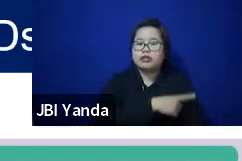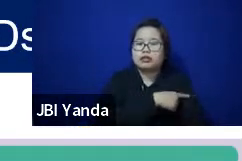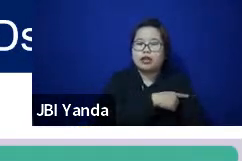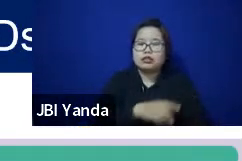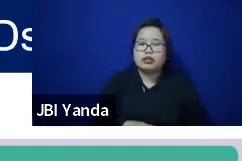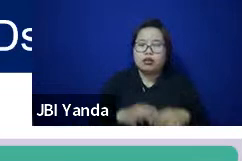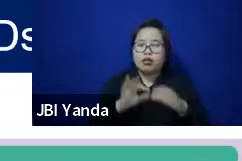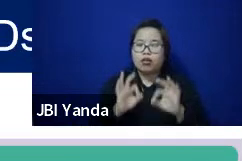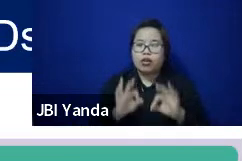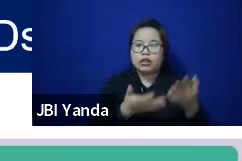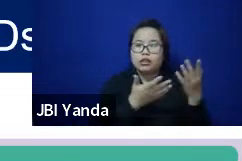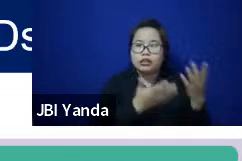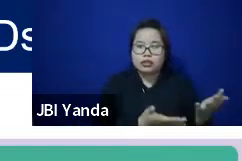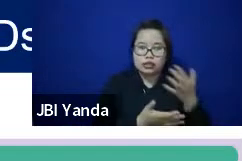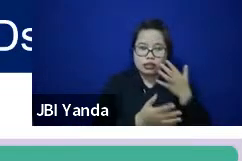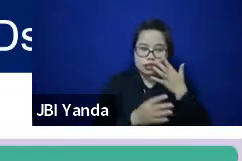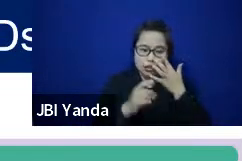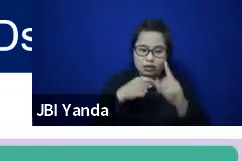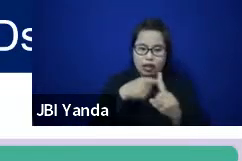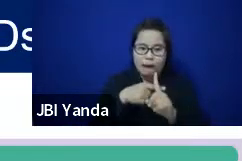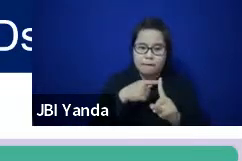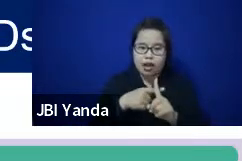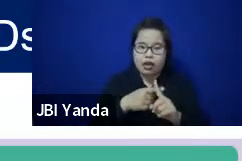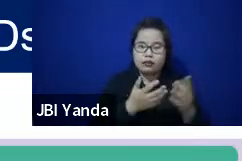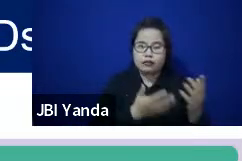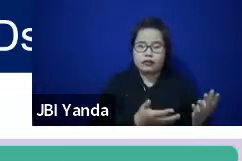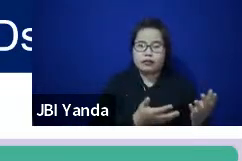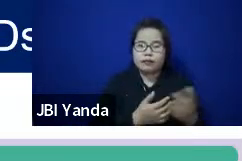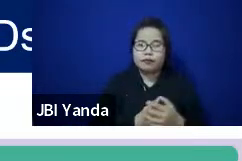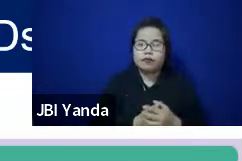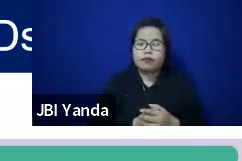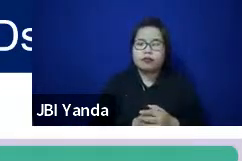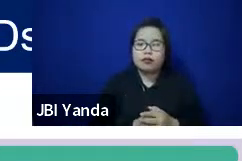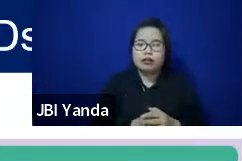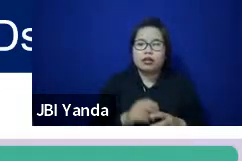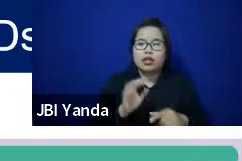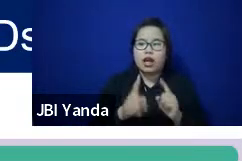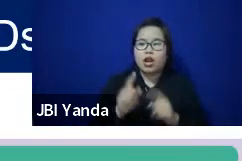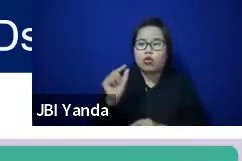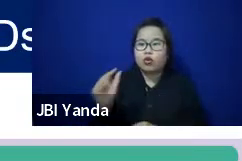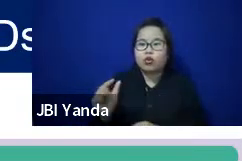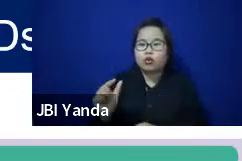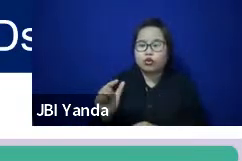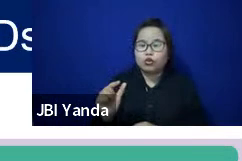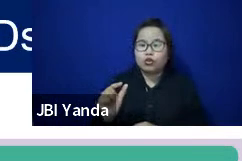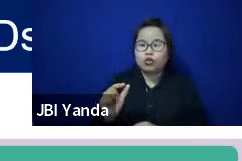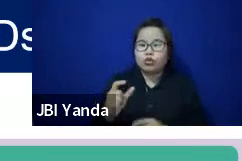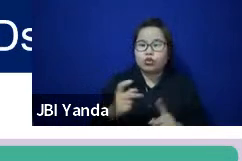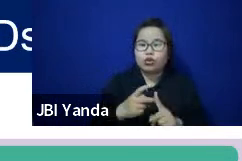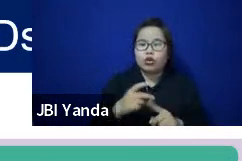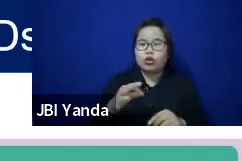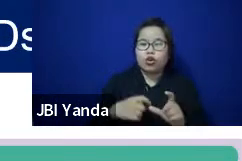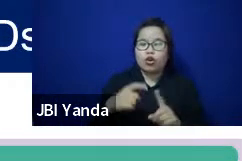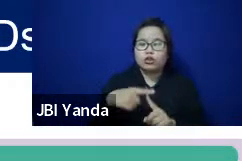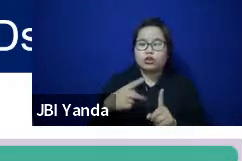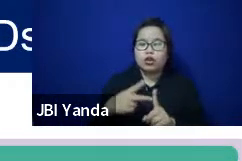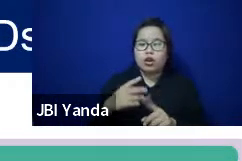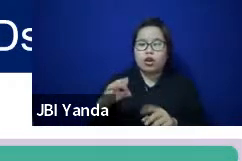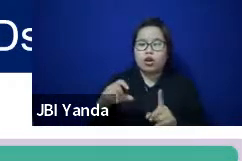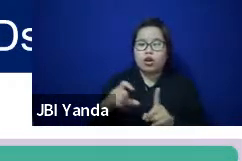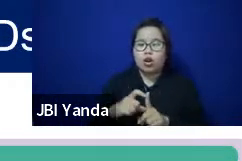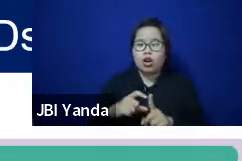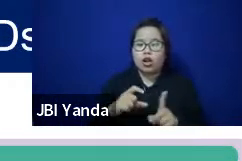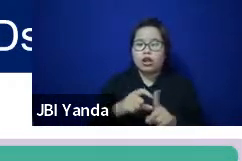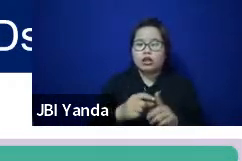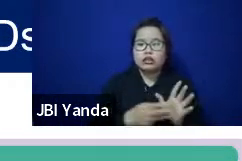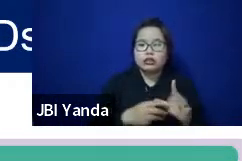ini tambahannya, jadi untuk household demand dan service